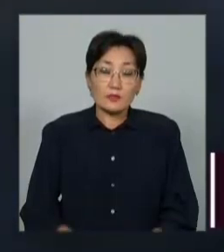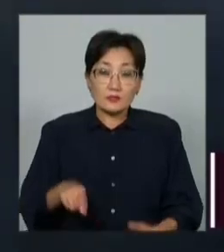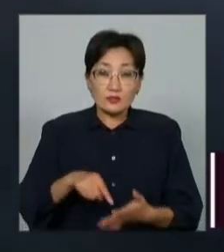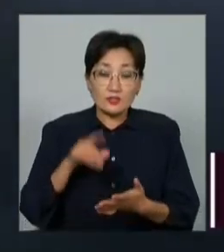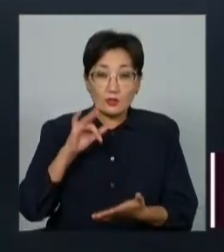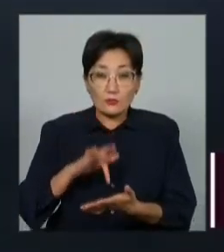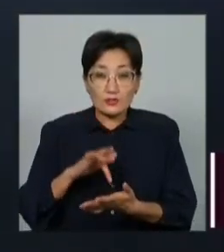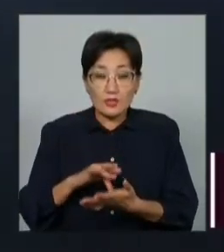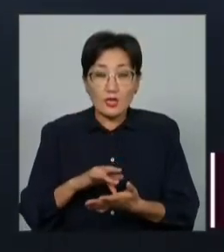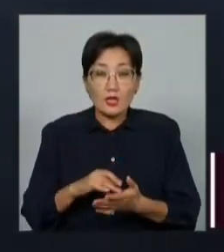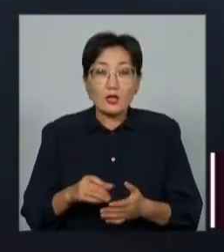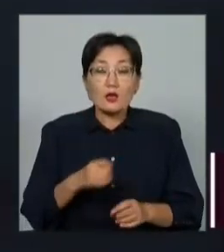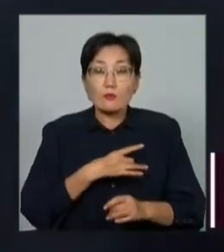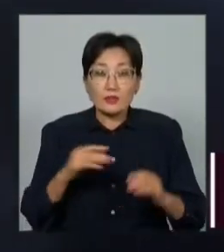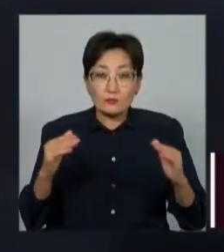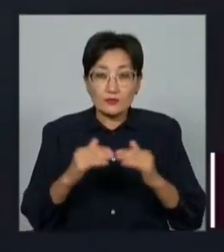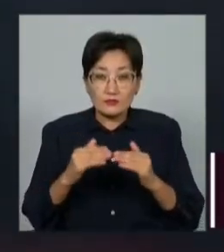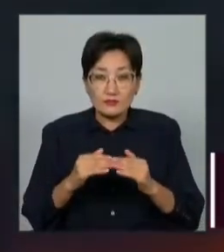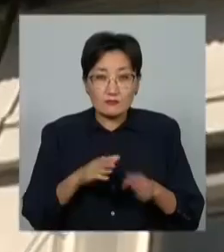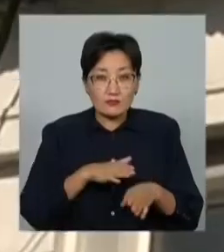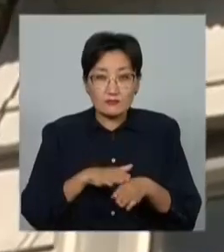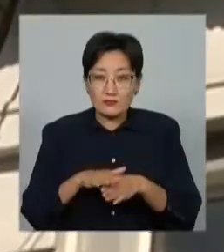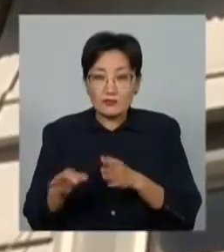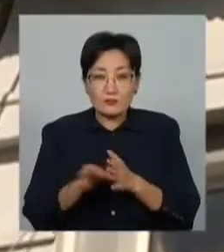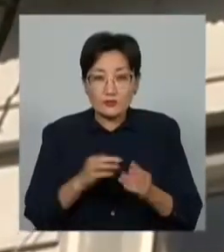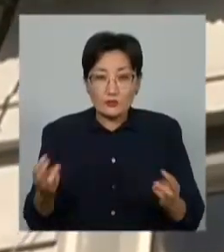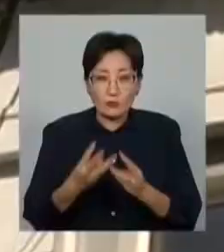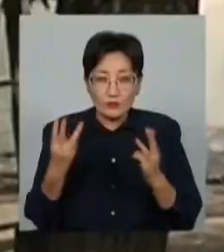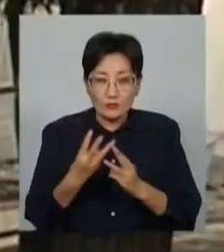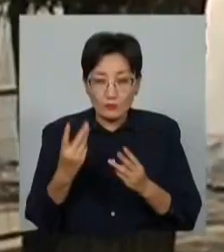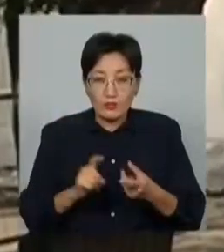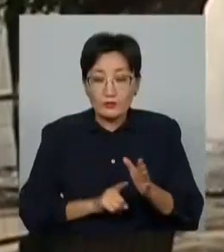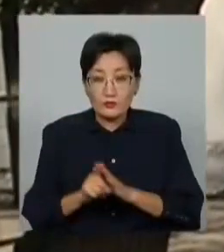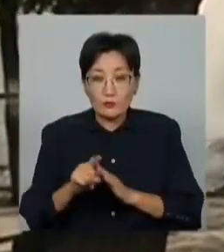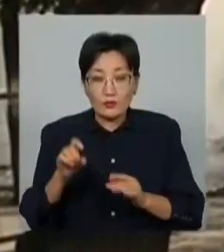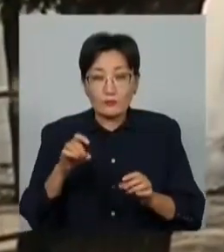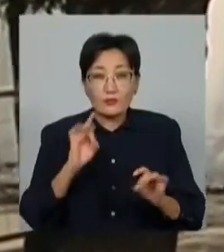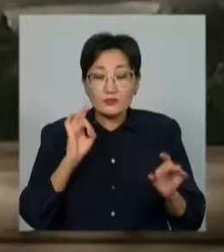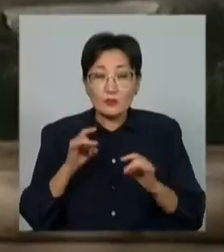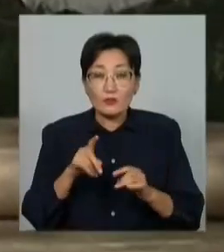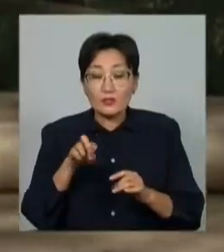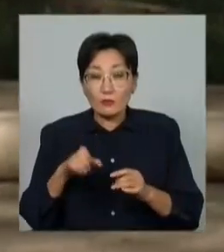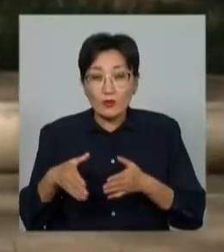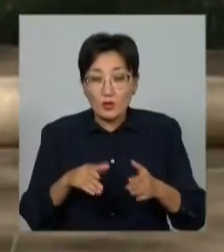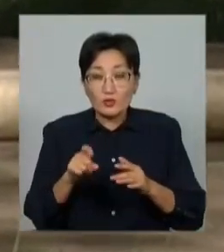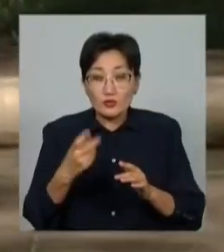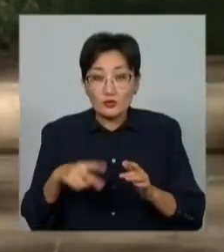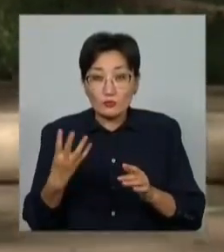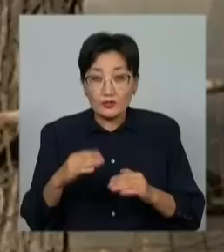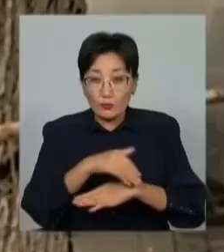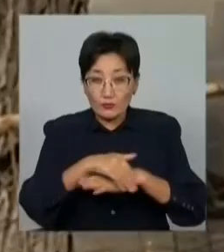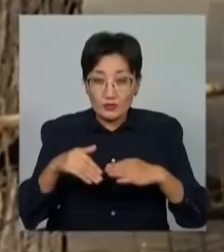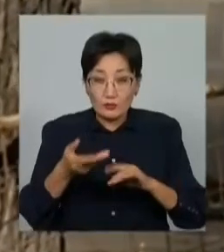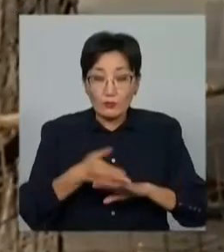Қаланың қақ ортасындағы аппақ ғимарат демде қара түтінге еніп, қызыл жалынға оранды. Дабыл түсе салысымен Назарбаев даңғылы 124